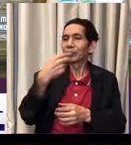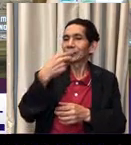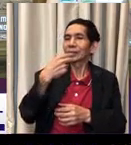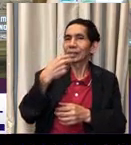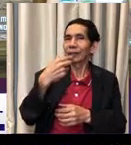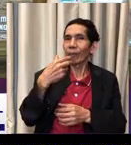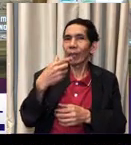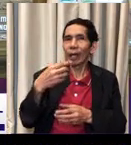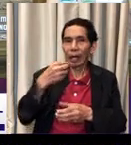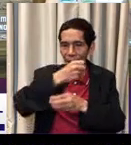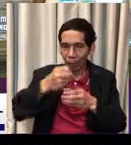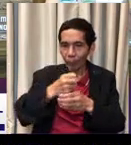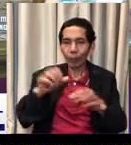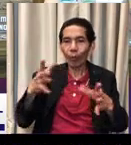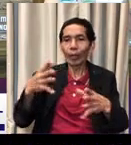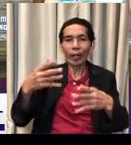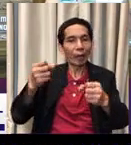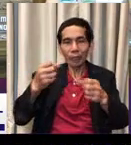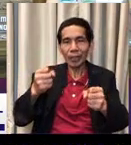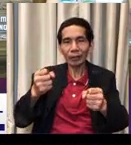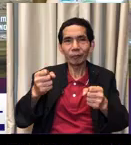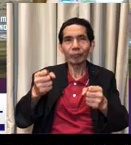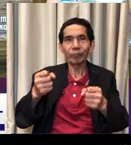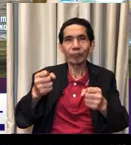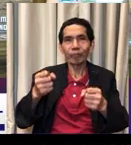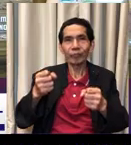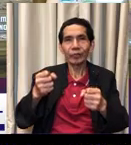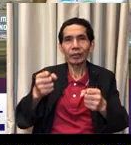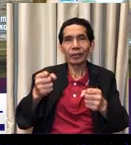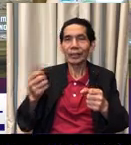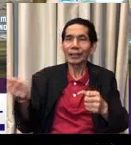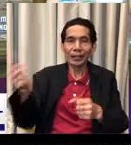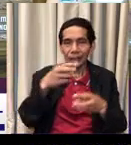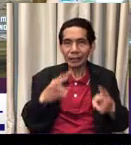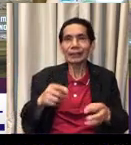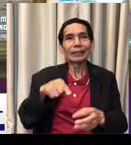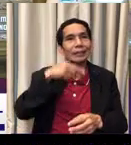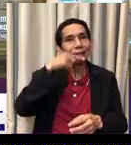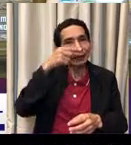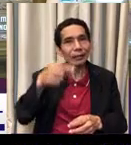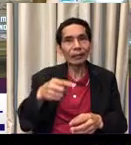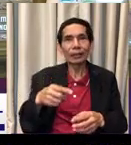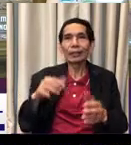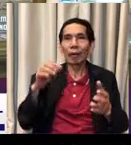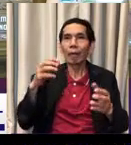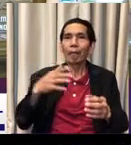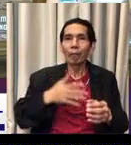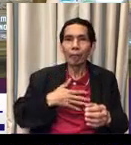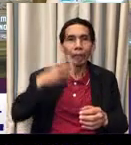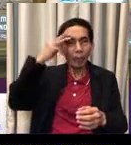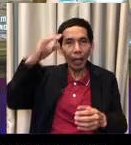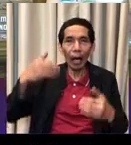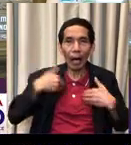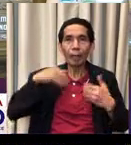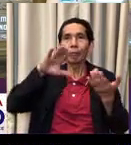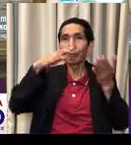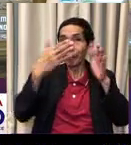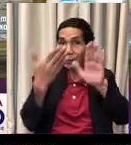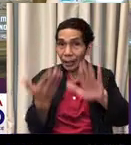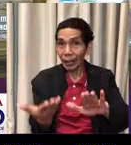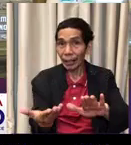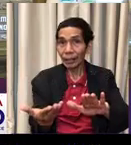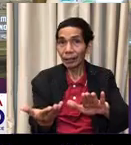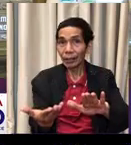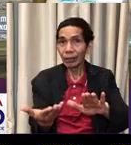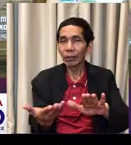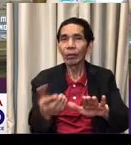At sa kape mo, walang gatas. Oh. Oh, anyway, I'm just saying, oh, yun nga, oh, Mayor, may patay po kami.